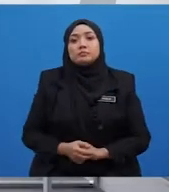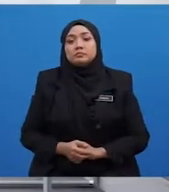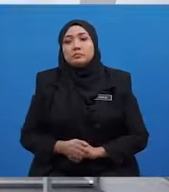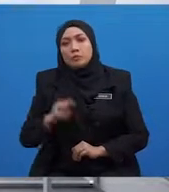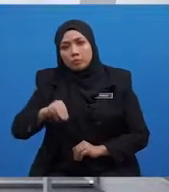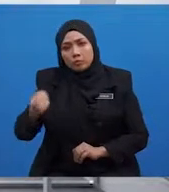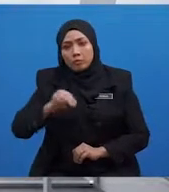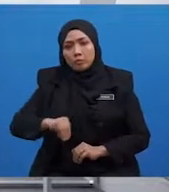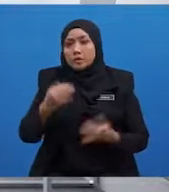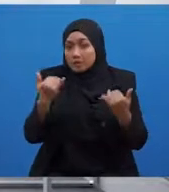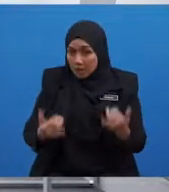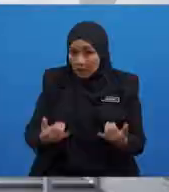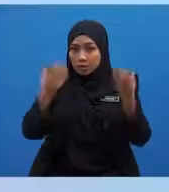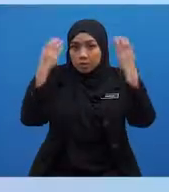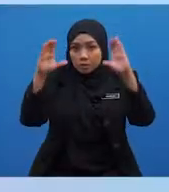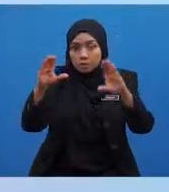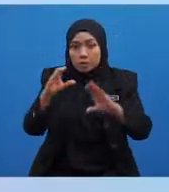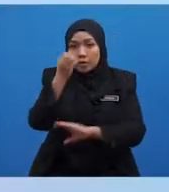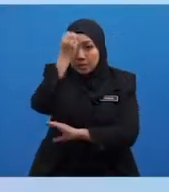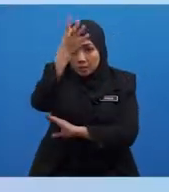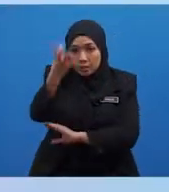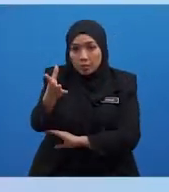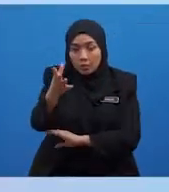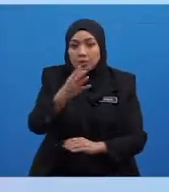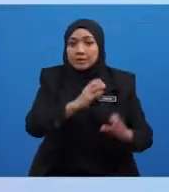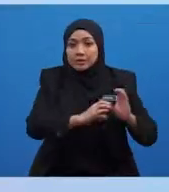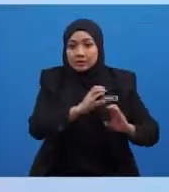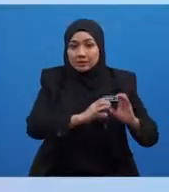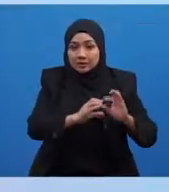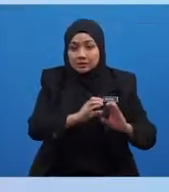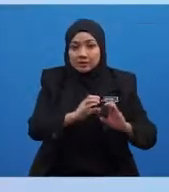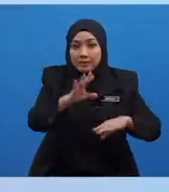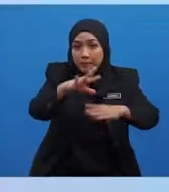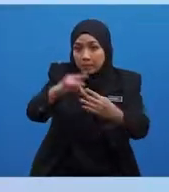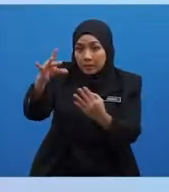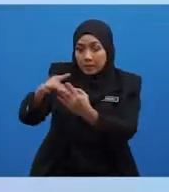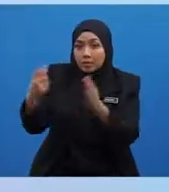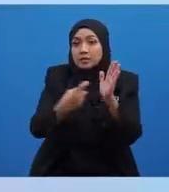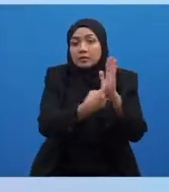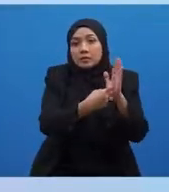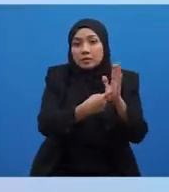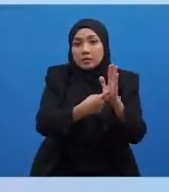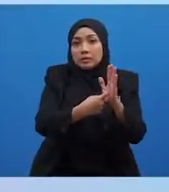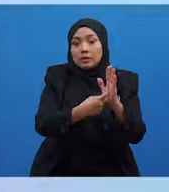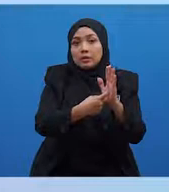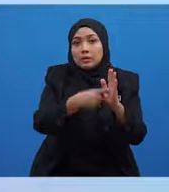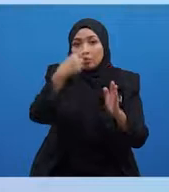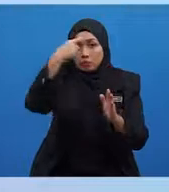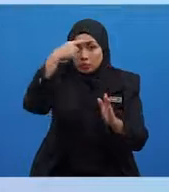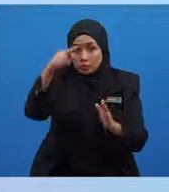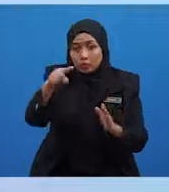Murid-murid, sekarang cikgu akan menyatakan ciri-ciri pemilihan jenama yang baik bagi sesuatu produk